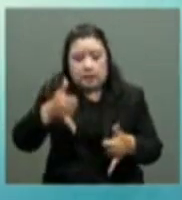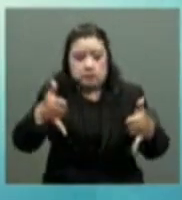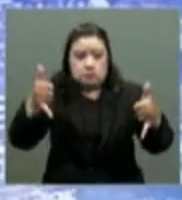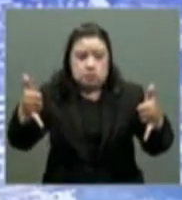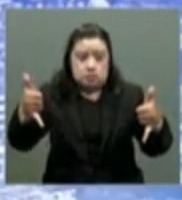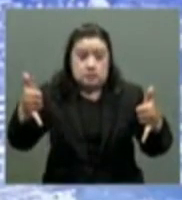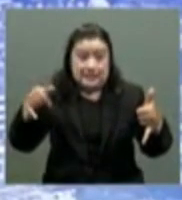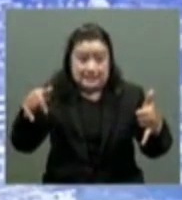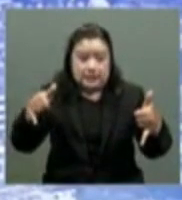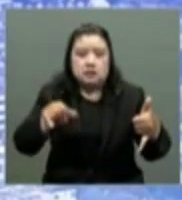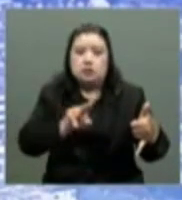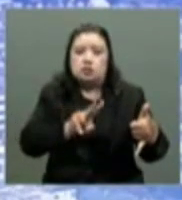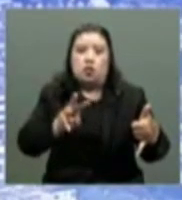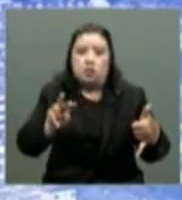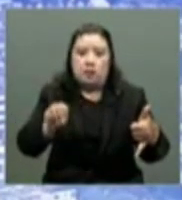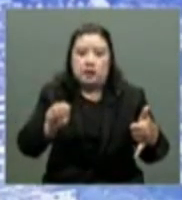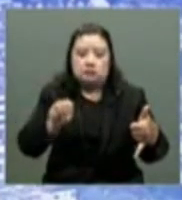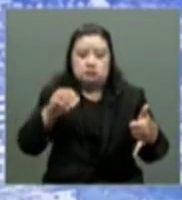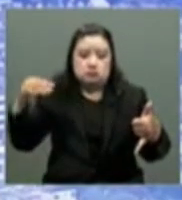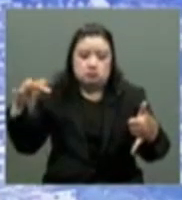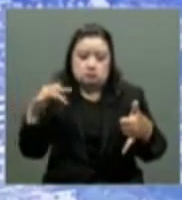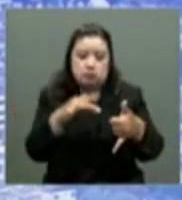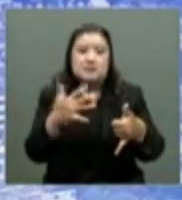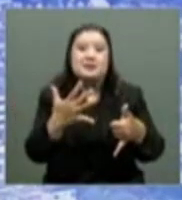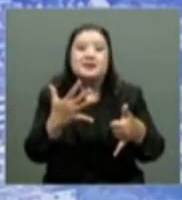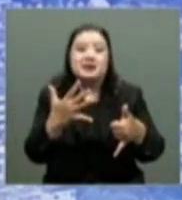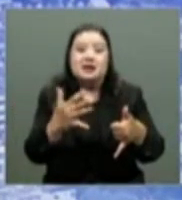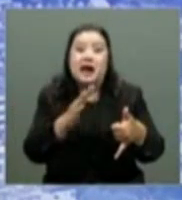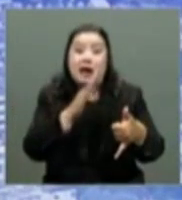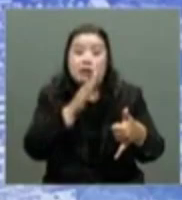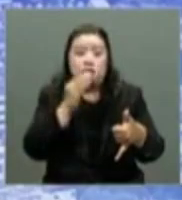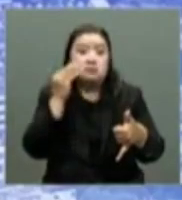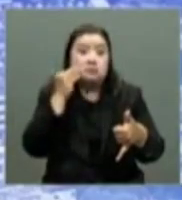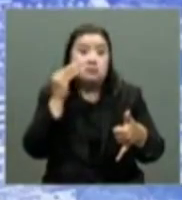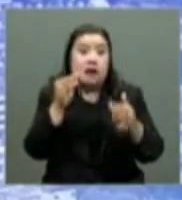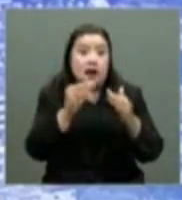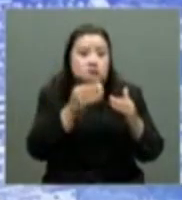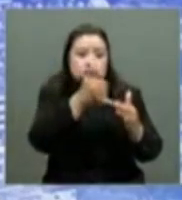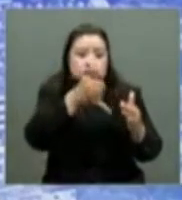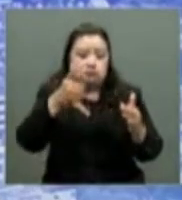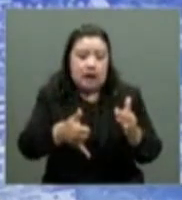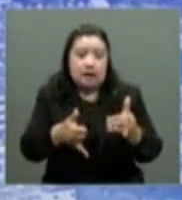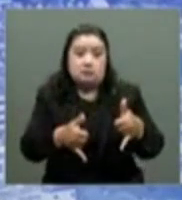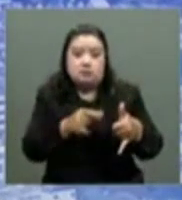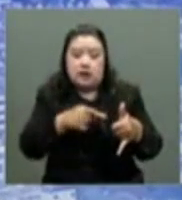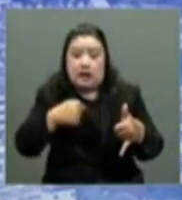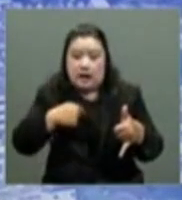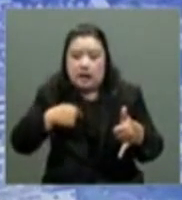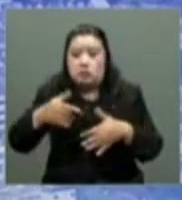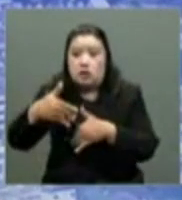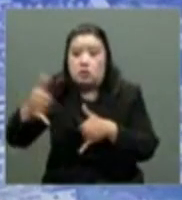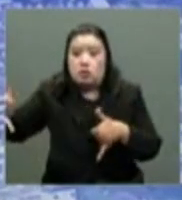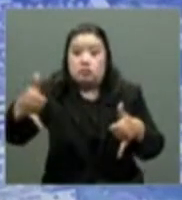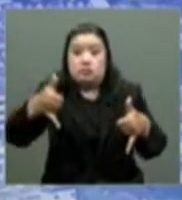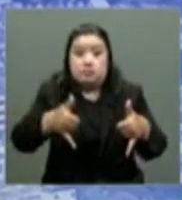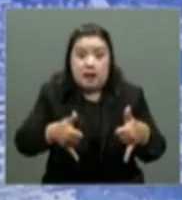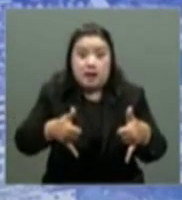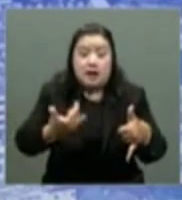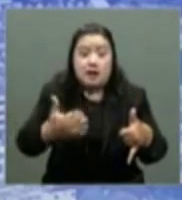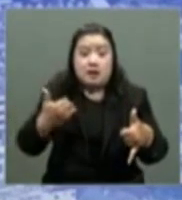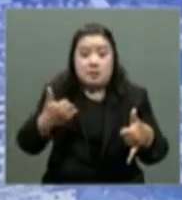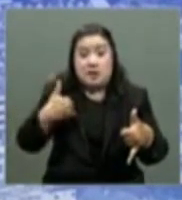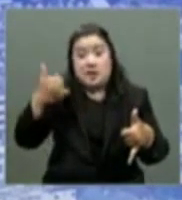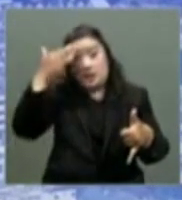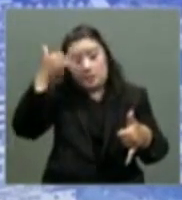รนะครับถึงแม้เขาจะออกมาเข้ามาในบ้านเราจากการออกไปนอกบ้านคนในบ้านของเรา